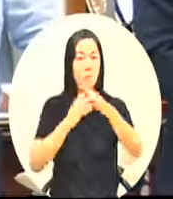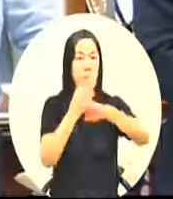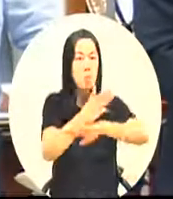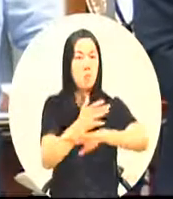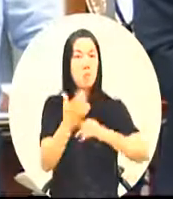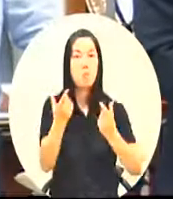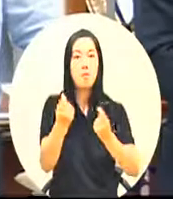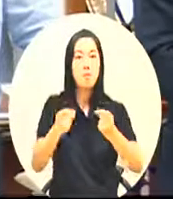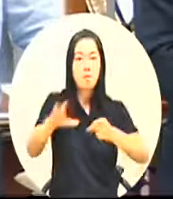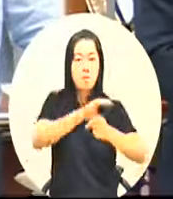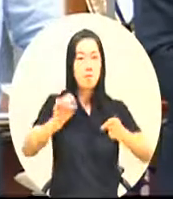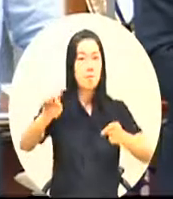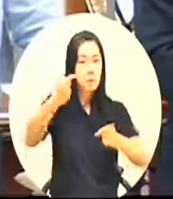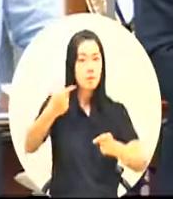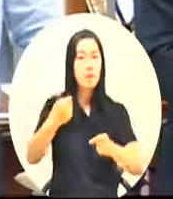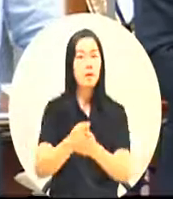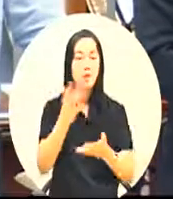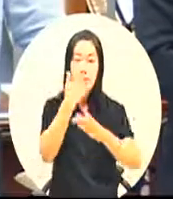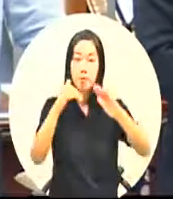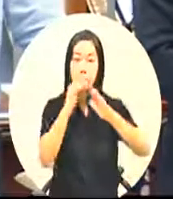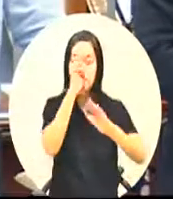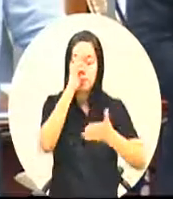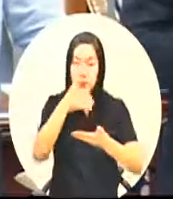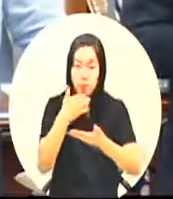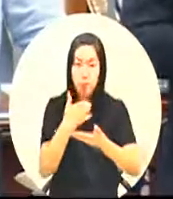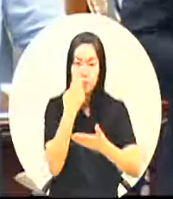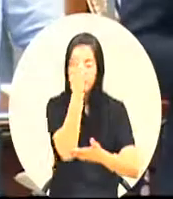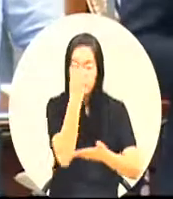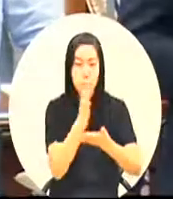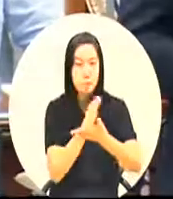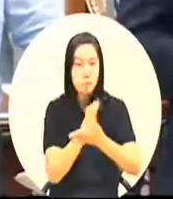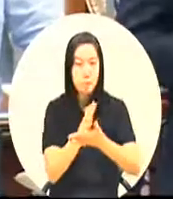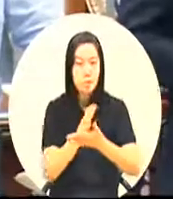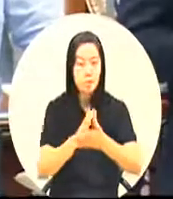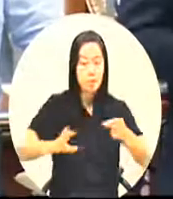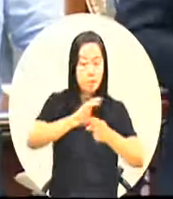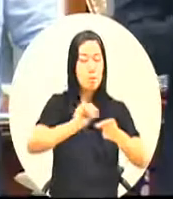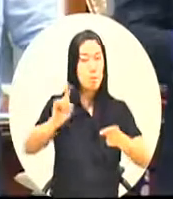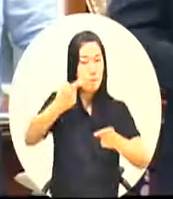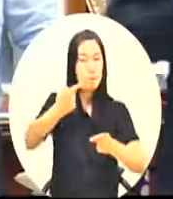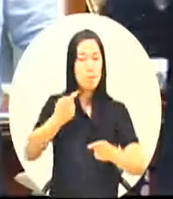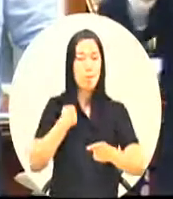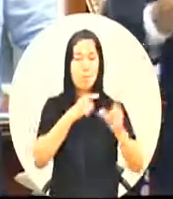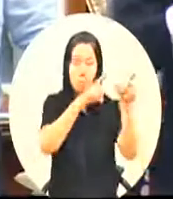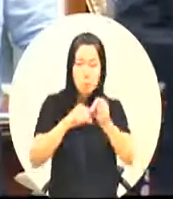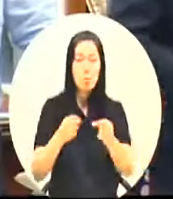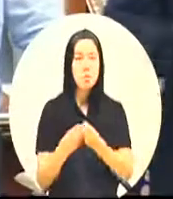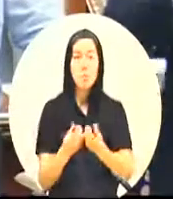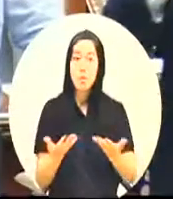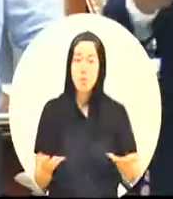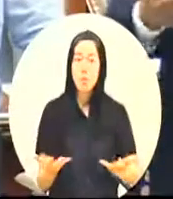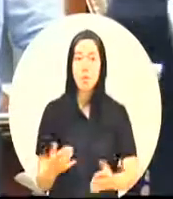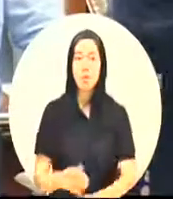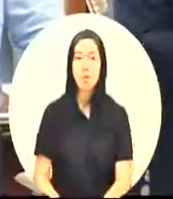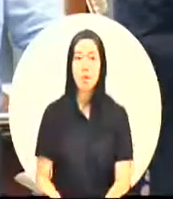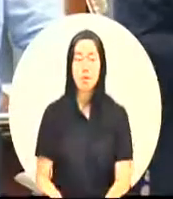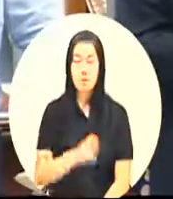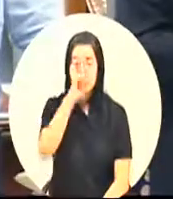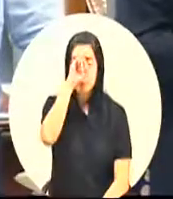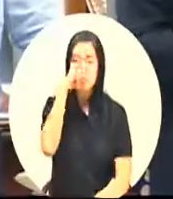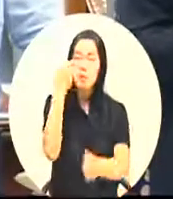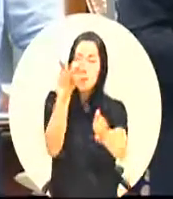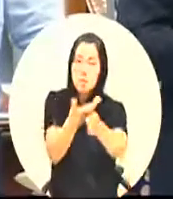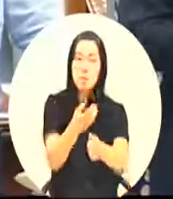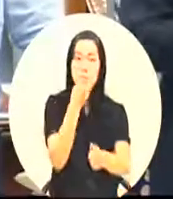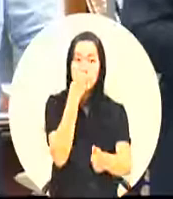一。那学校的营养午餐的检验也是全国第一。那我们为什么要这么做？是因为为了是不只是做一个提供食